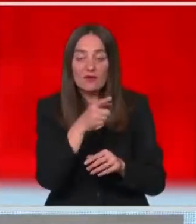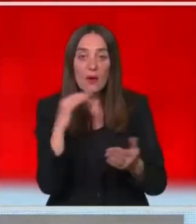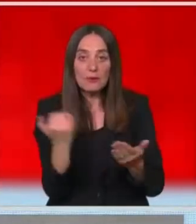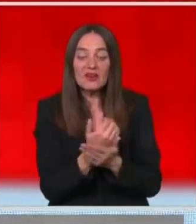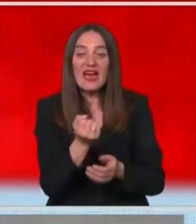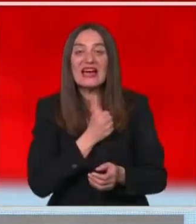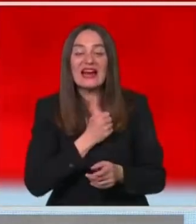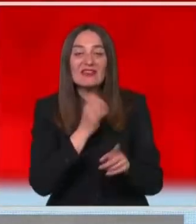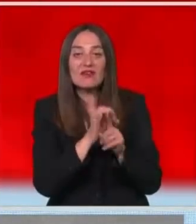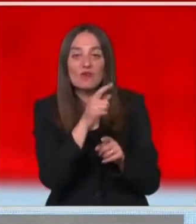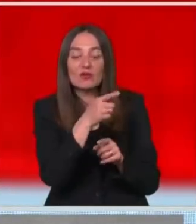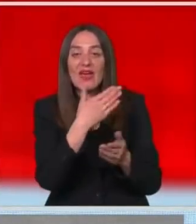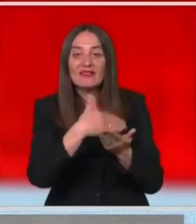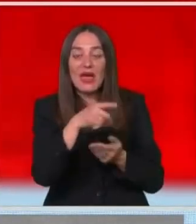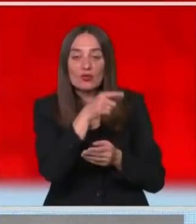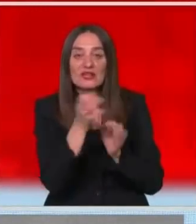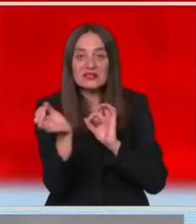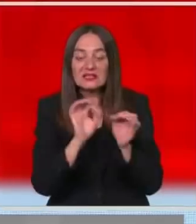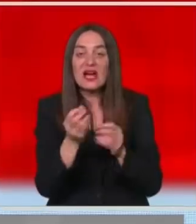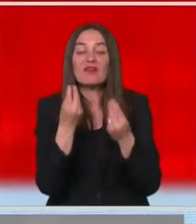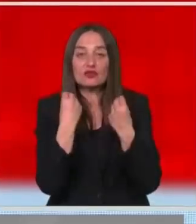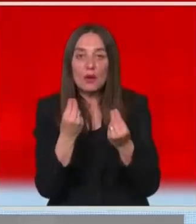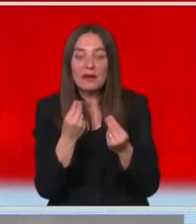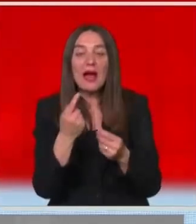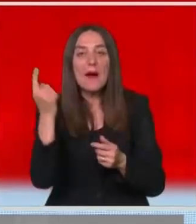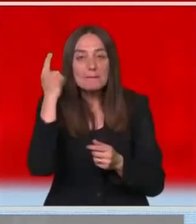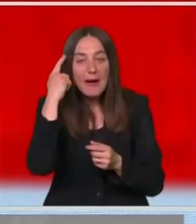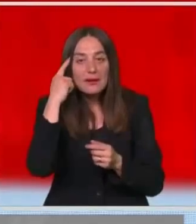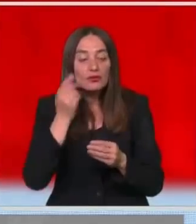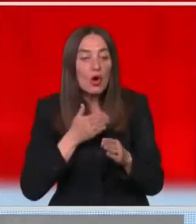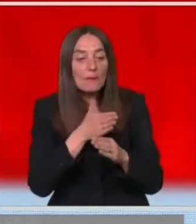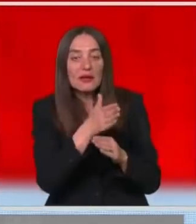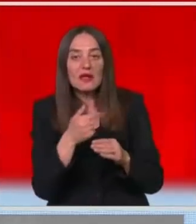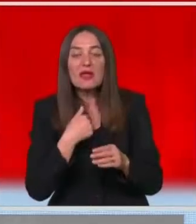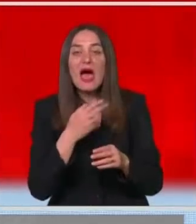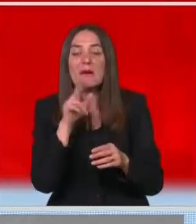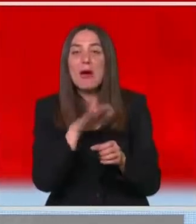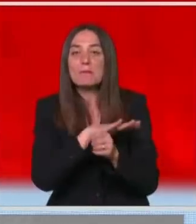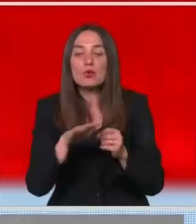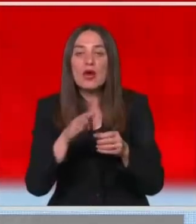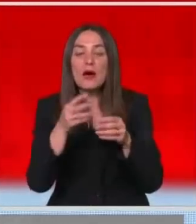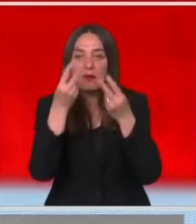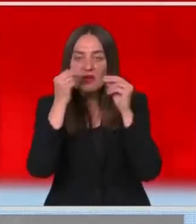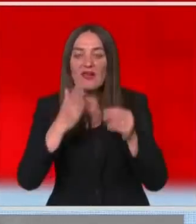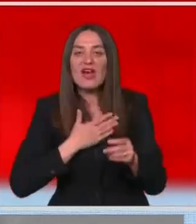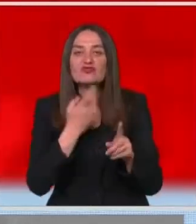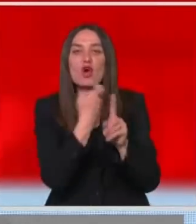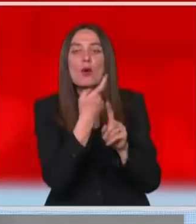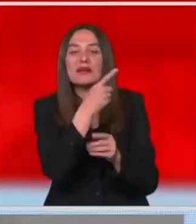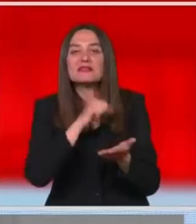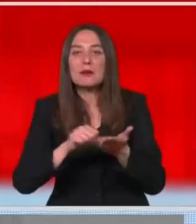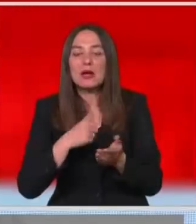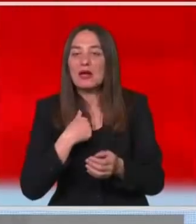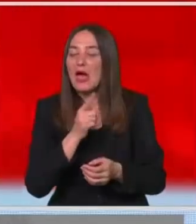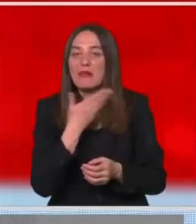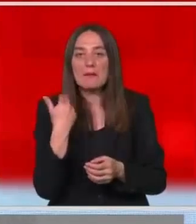garantnog fonda, znači deo tih sredstava dobar, pametno opredelimo. Ja imam puno poverenja u naše komercijalne banke. Ja makar nisam imao